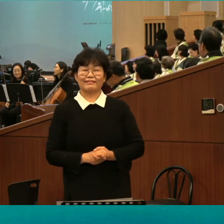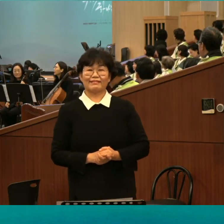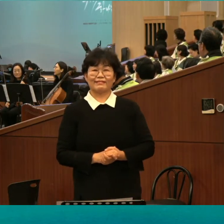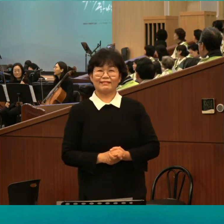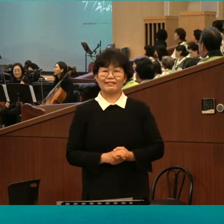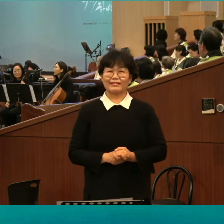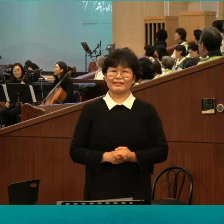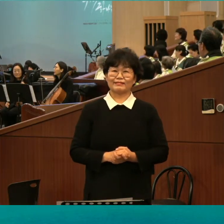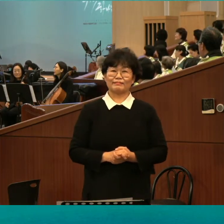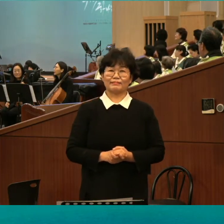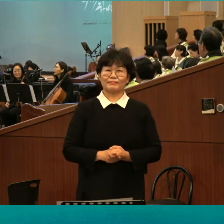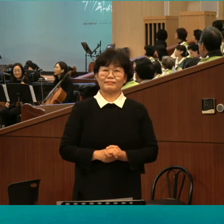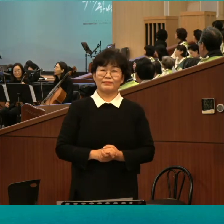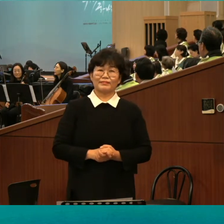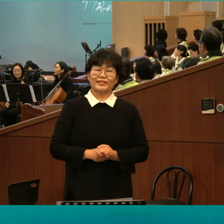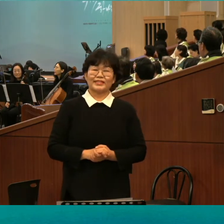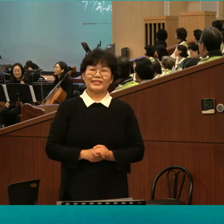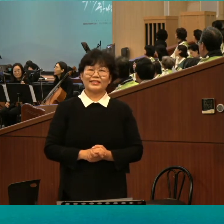아이고, 가려졌네.